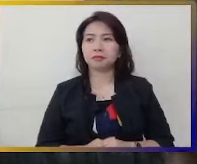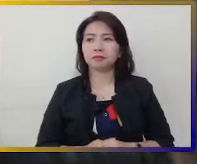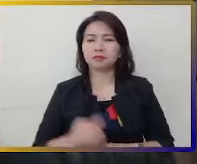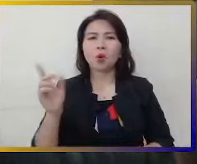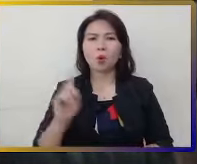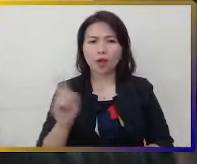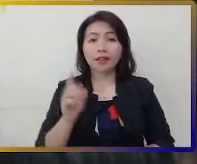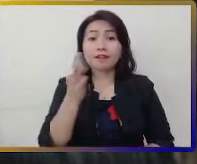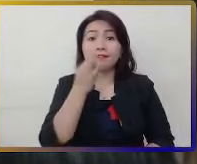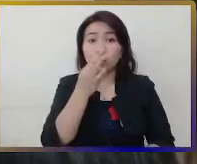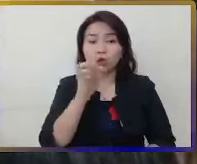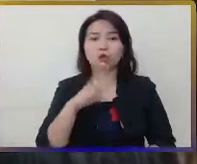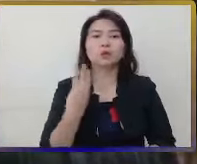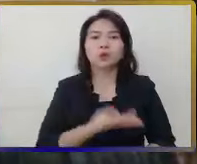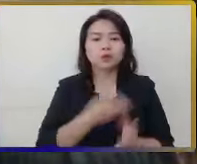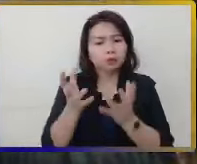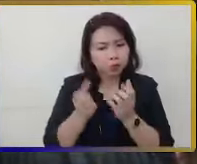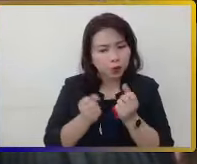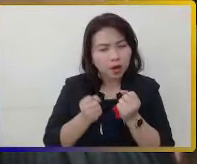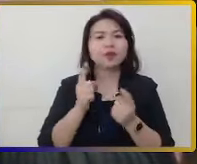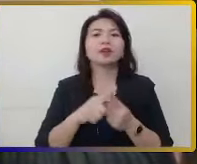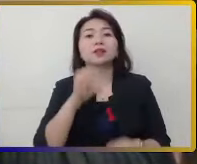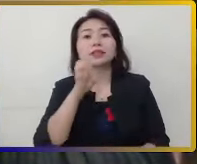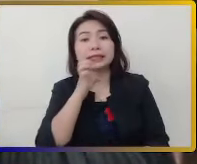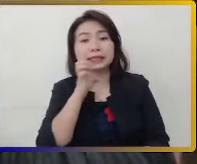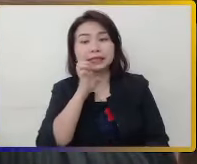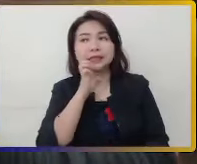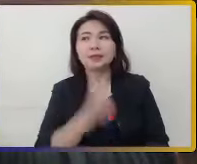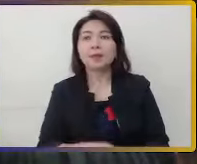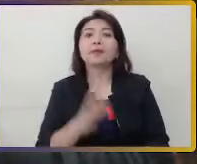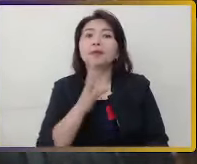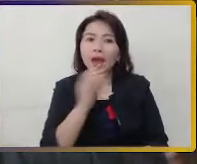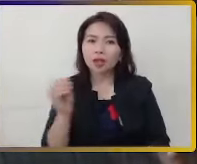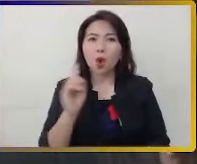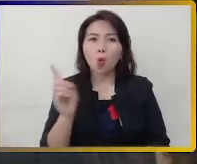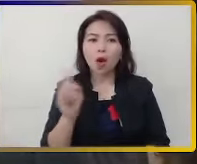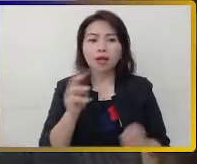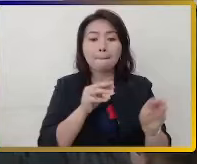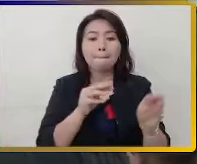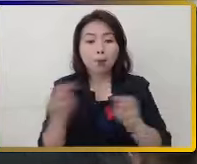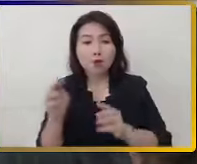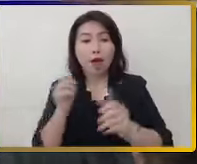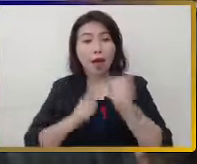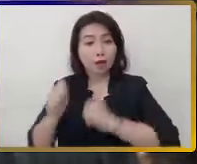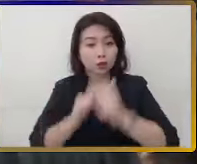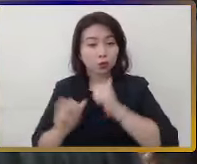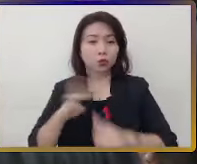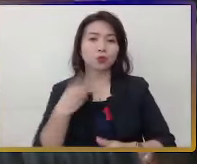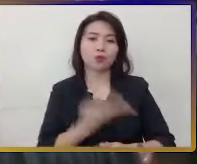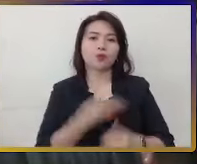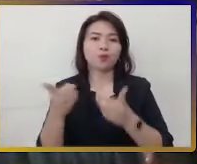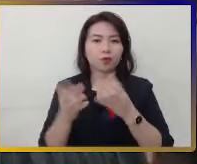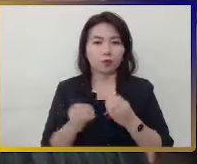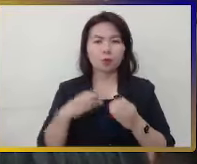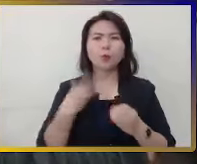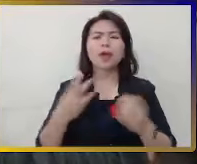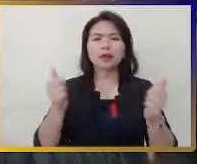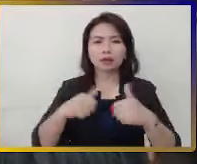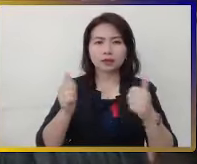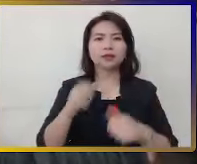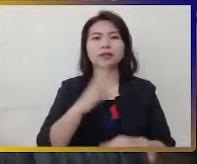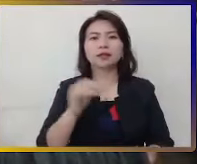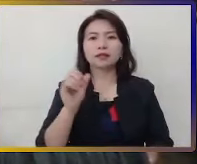anong pagkain ang gusto nating kainin, anong kilos ang gusto nating kilos, at